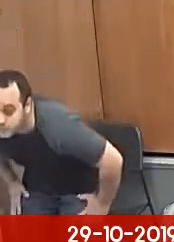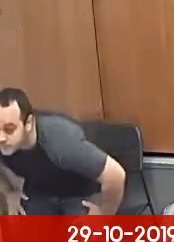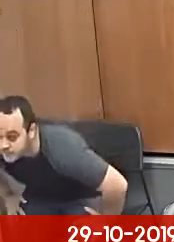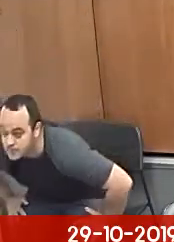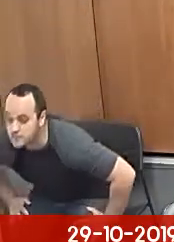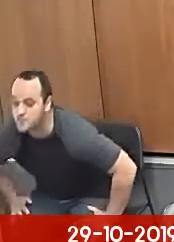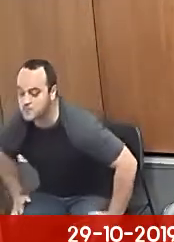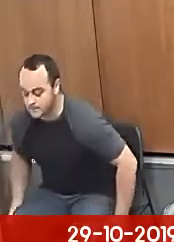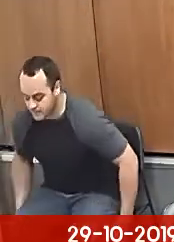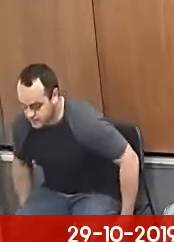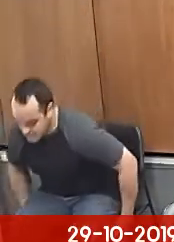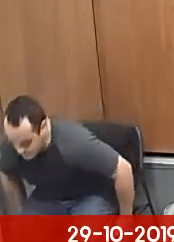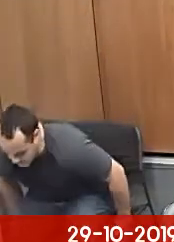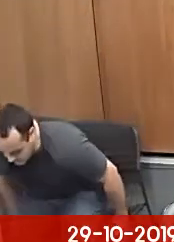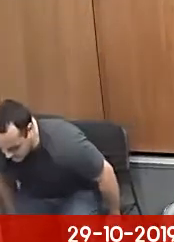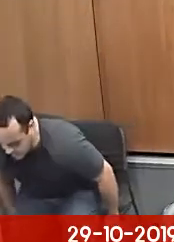Karadağ.